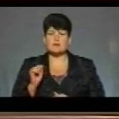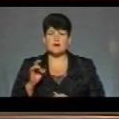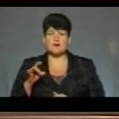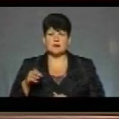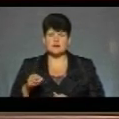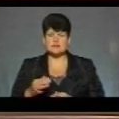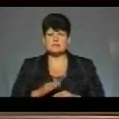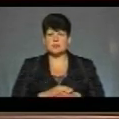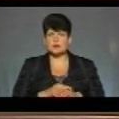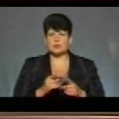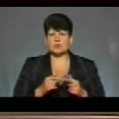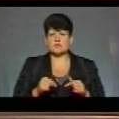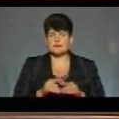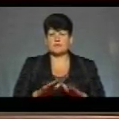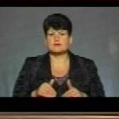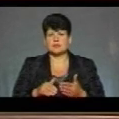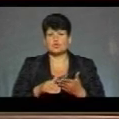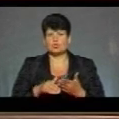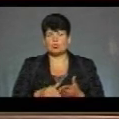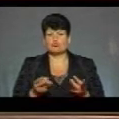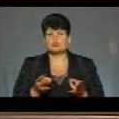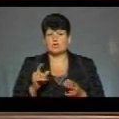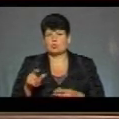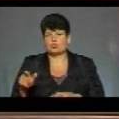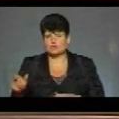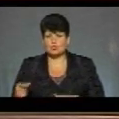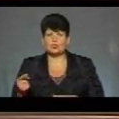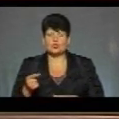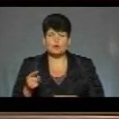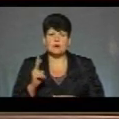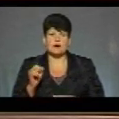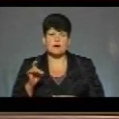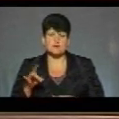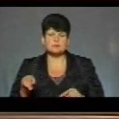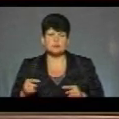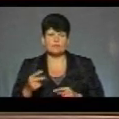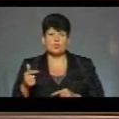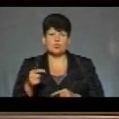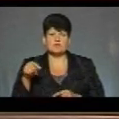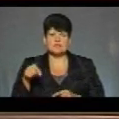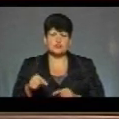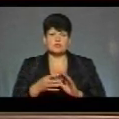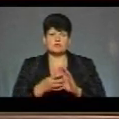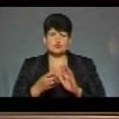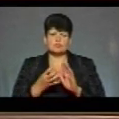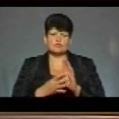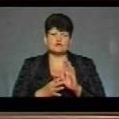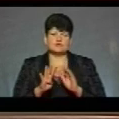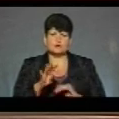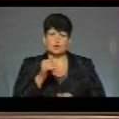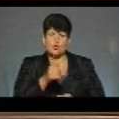благодійна неурядова організація, яка надає допомогу потребуючим. У Тернополі «Карітас» заснували в грудні 1994